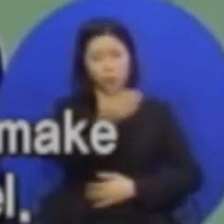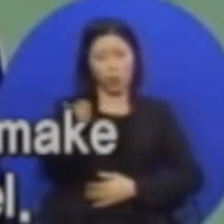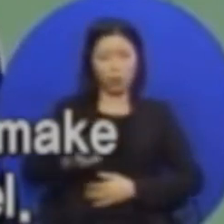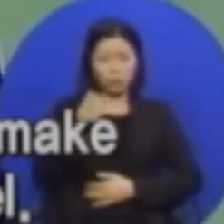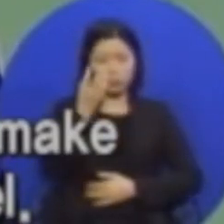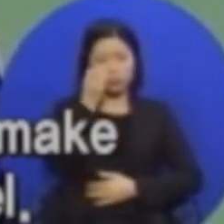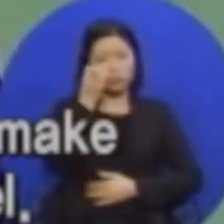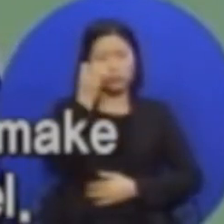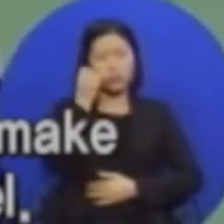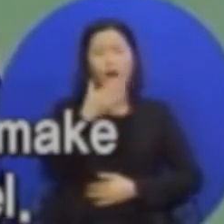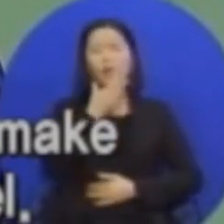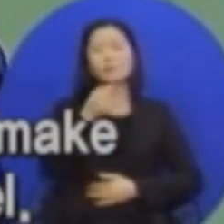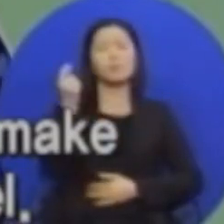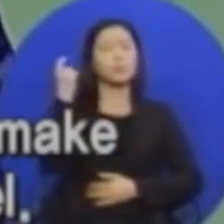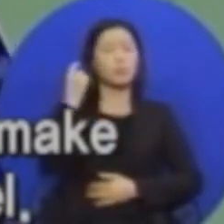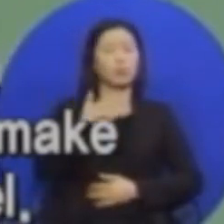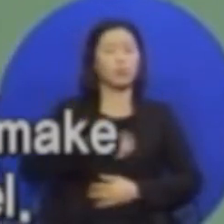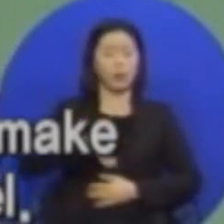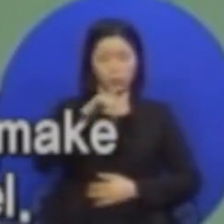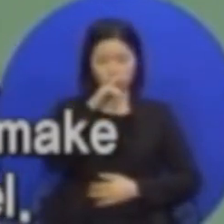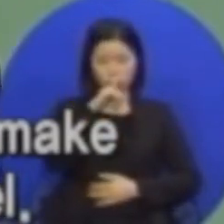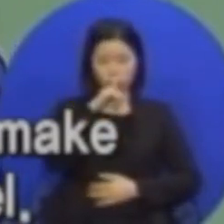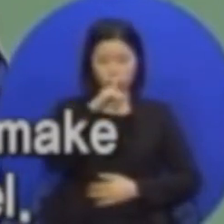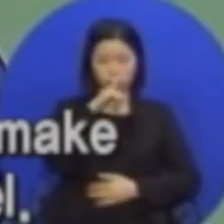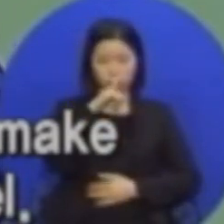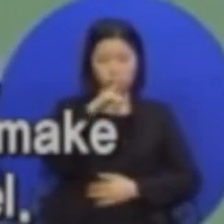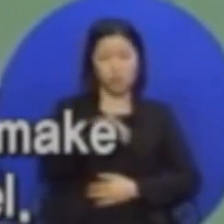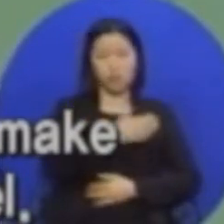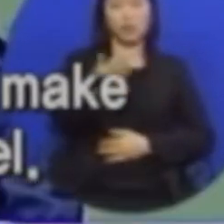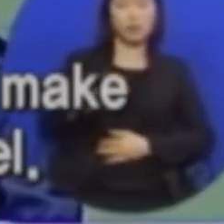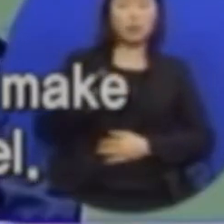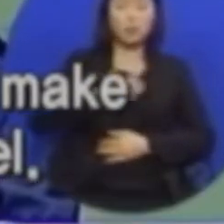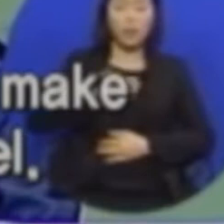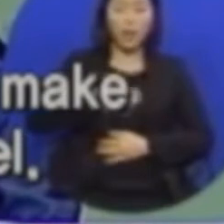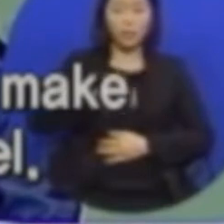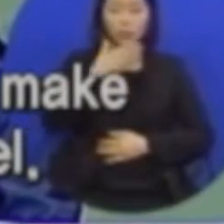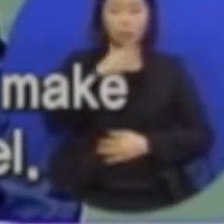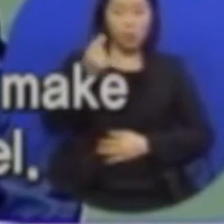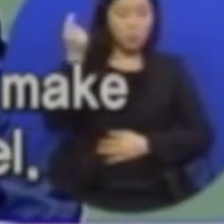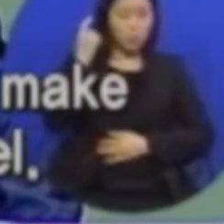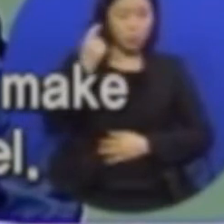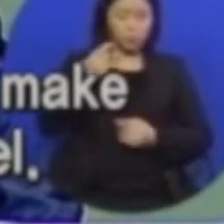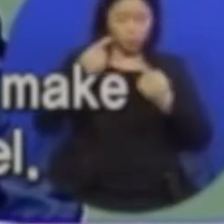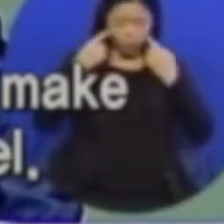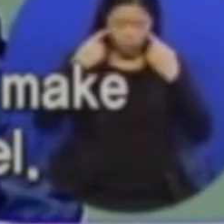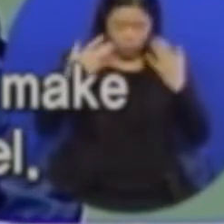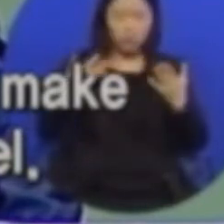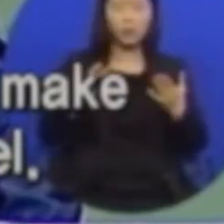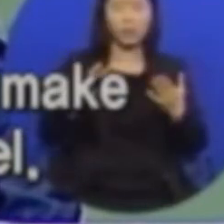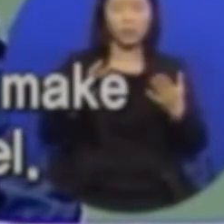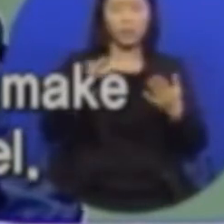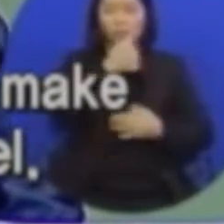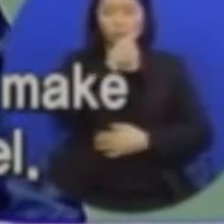겁니다 여러분이 알고 있는 복음은 한번 분명히 점검을 해봐야 됩니다